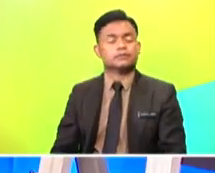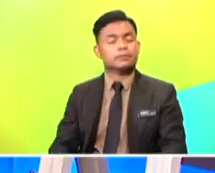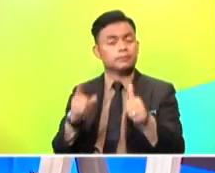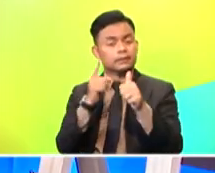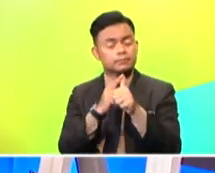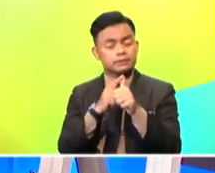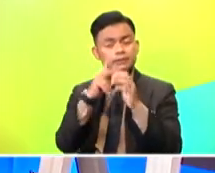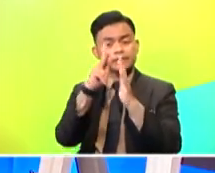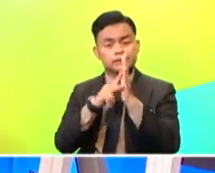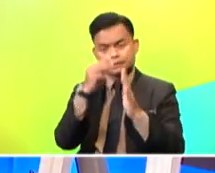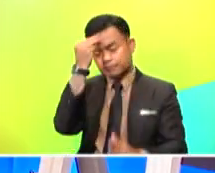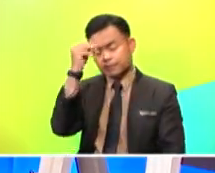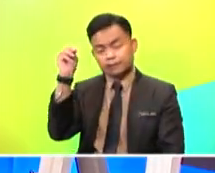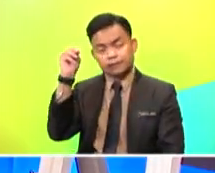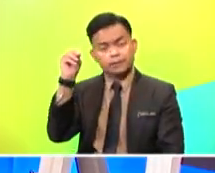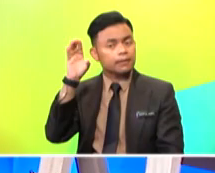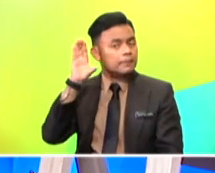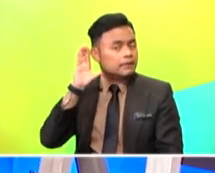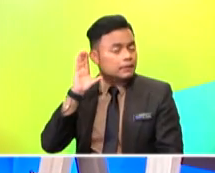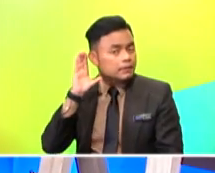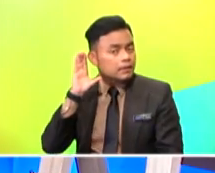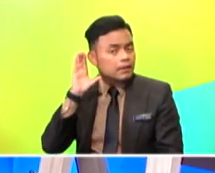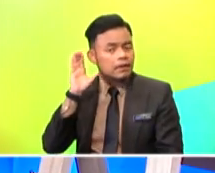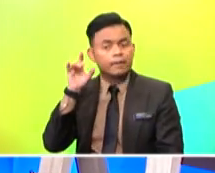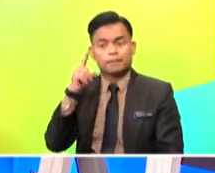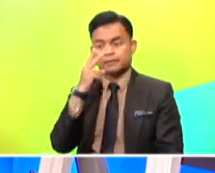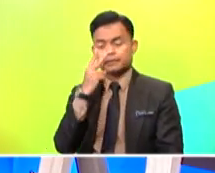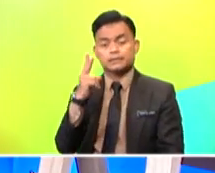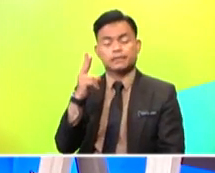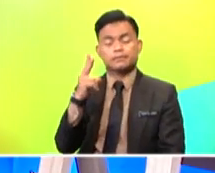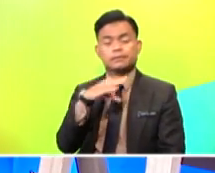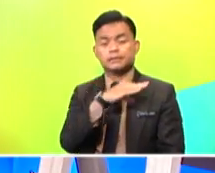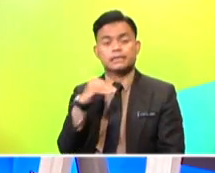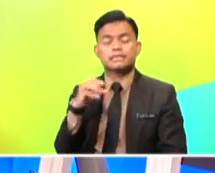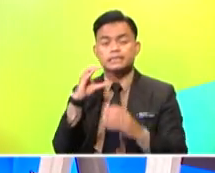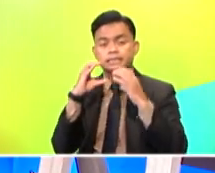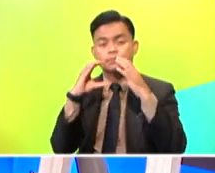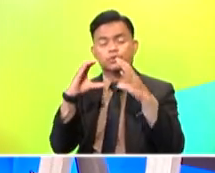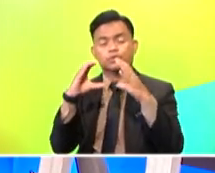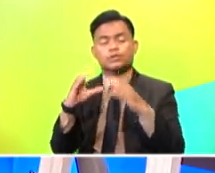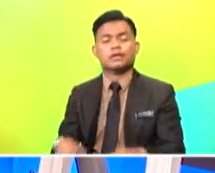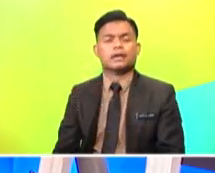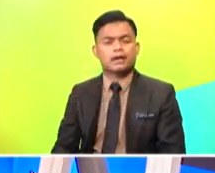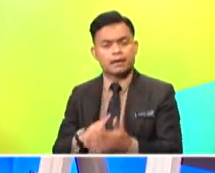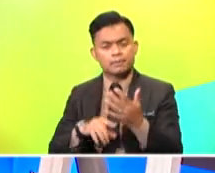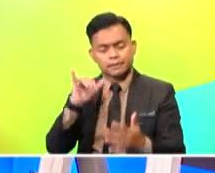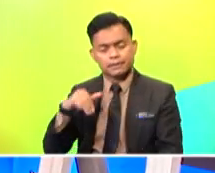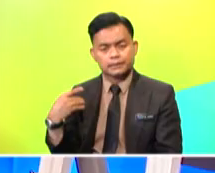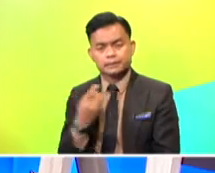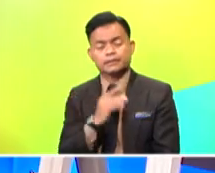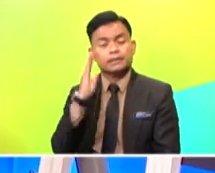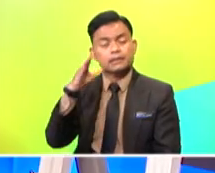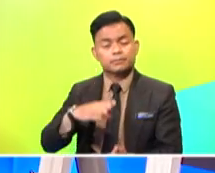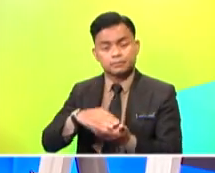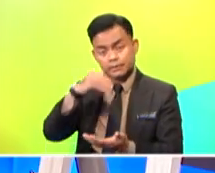mendengar, mengecam dan juga menyebut perkataan yang kita akan belajar. Yang